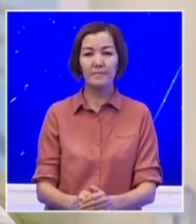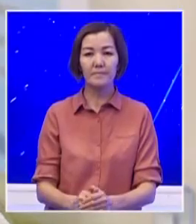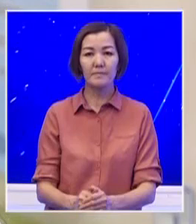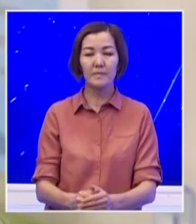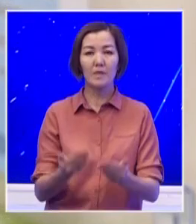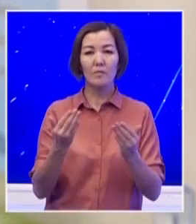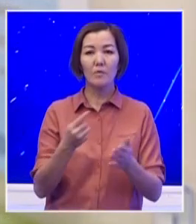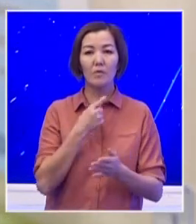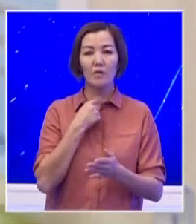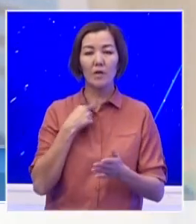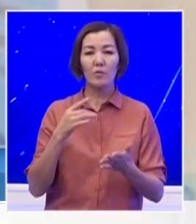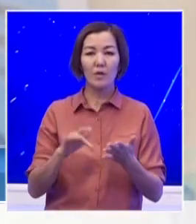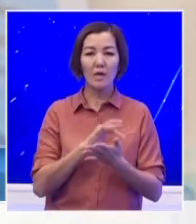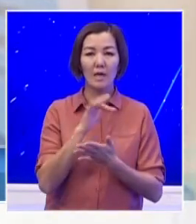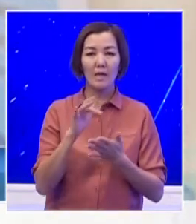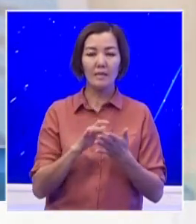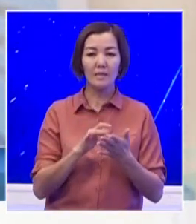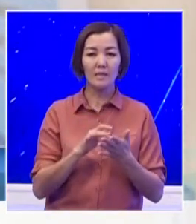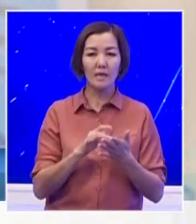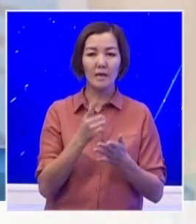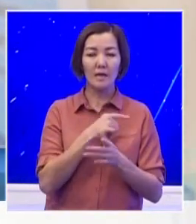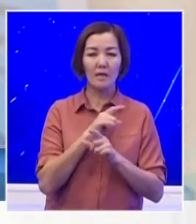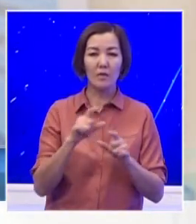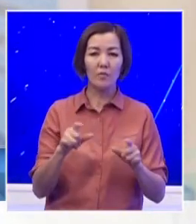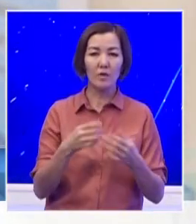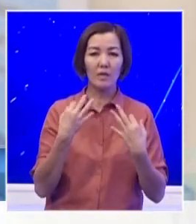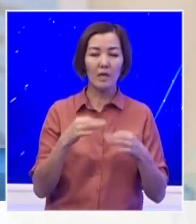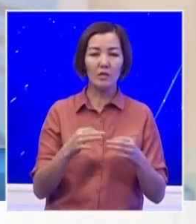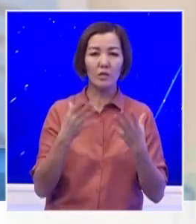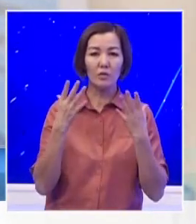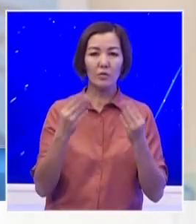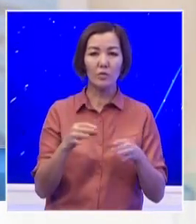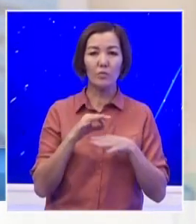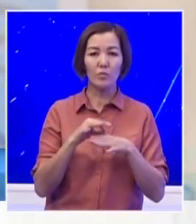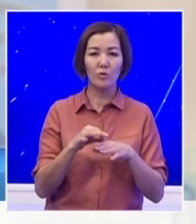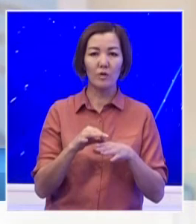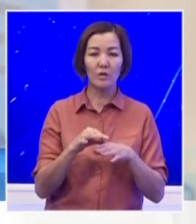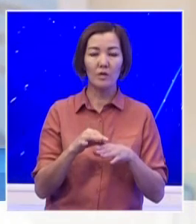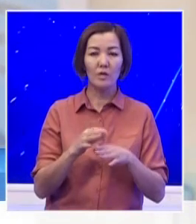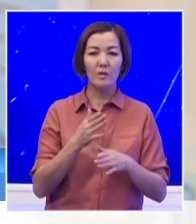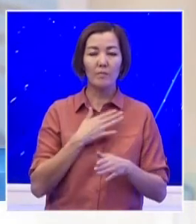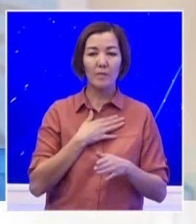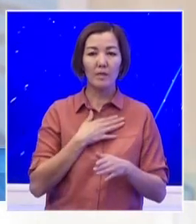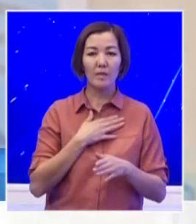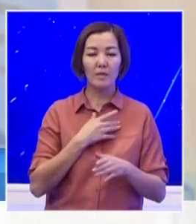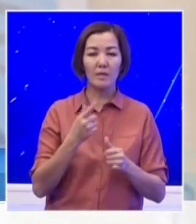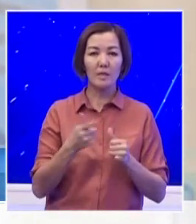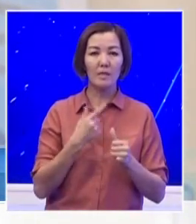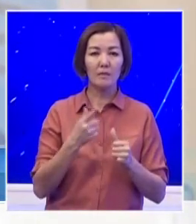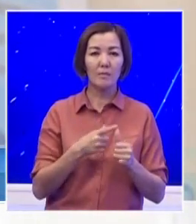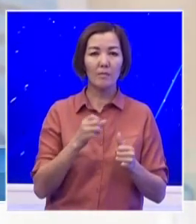Бүгін Талдықорған қаласында, қалалық ауруханада ашық есік күні тақырып өтіп жатыр. Мен есімім